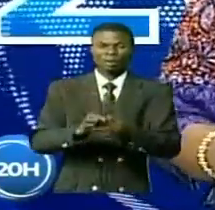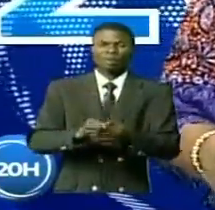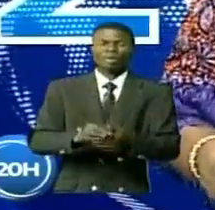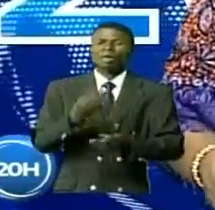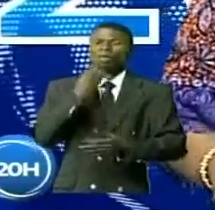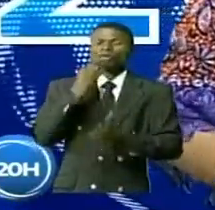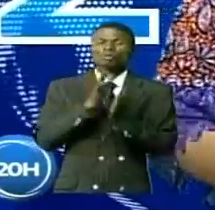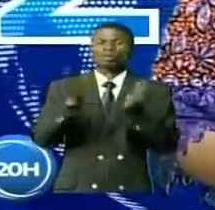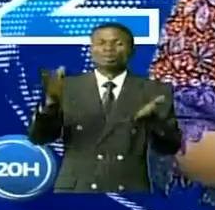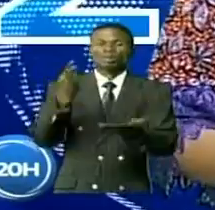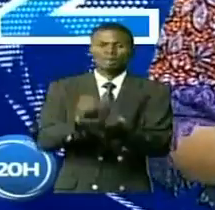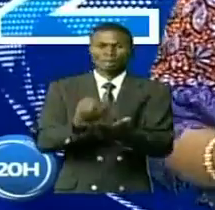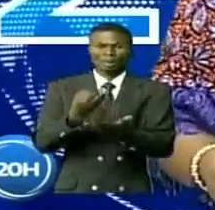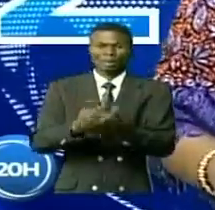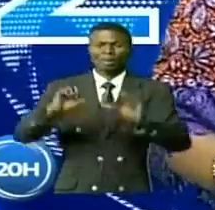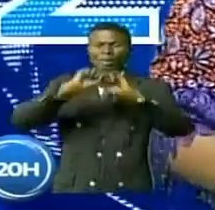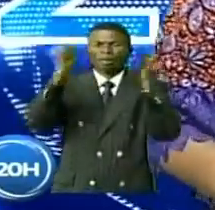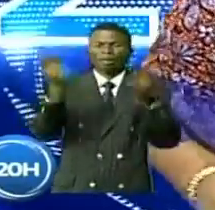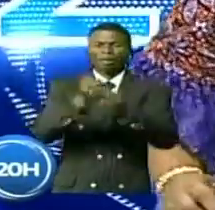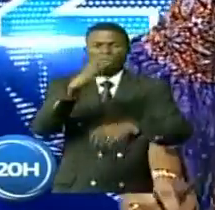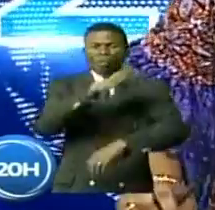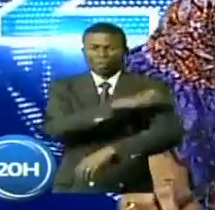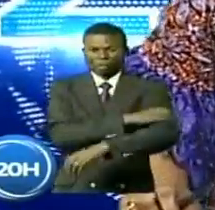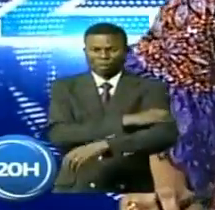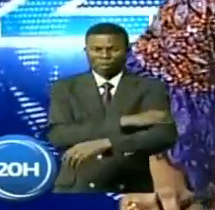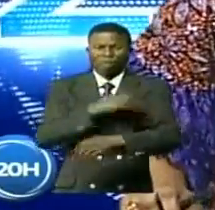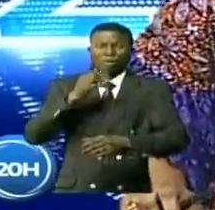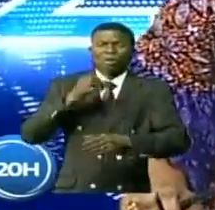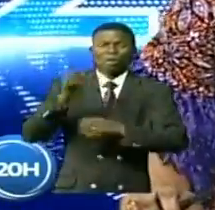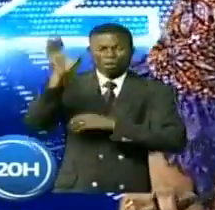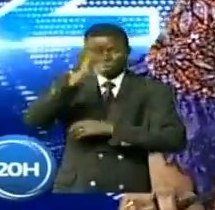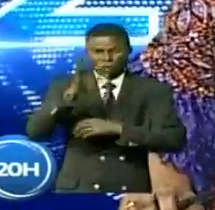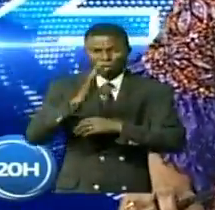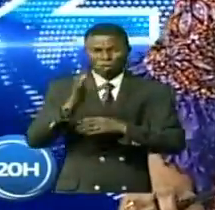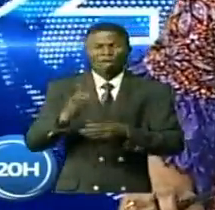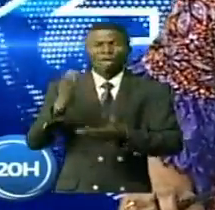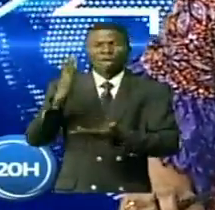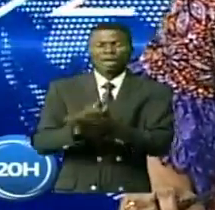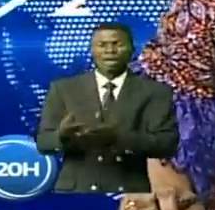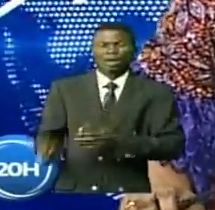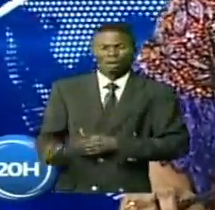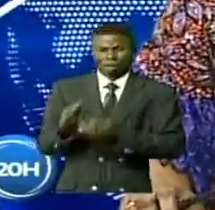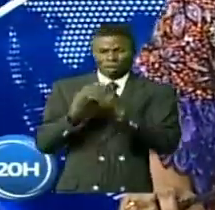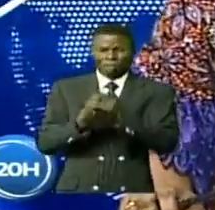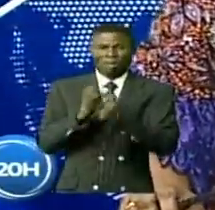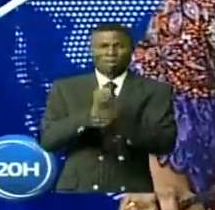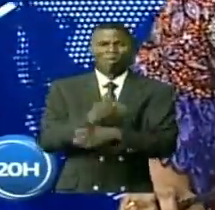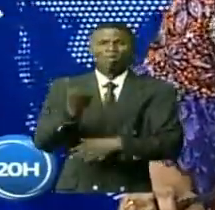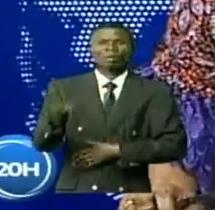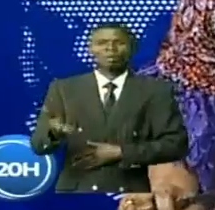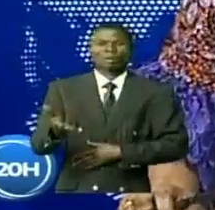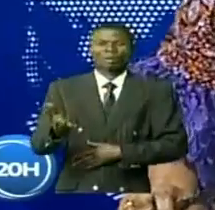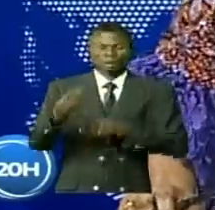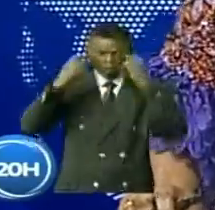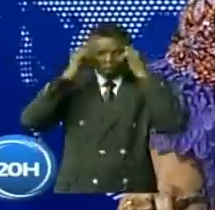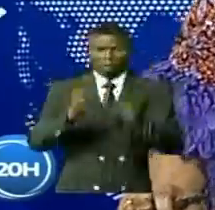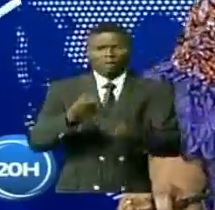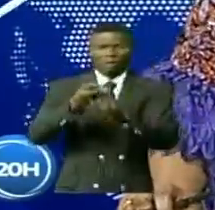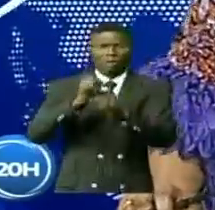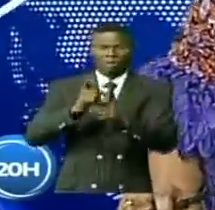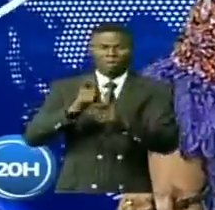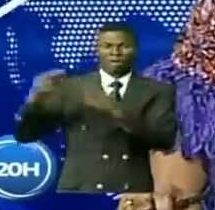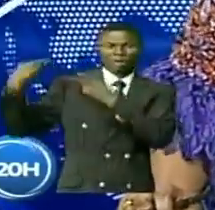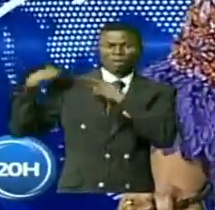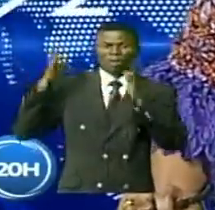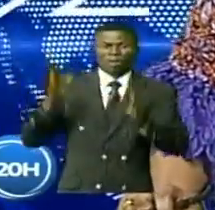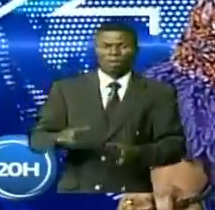société civile congolaise œuvrant dans le domaine de lutte contre la corruption sera bientôt mis en place. Décision prise par les